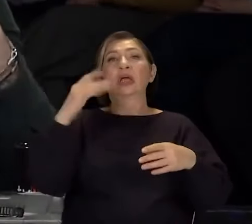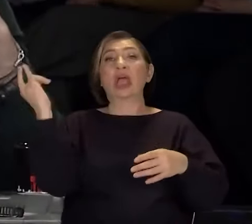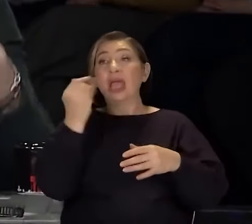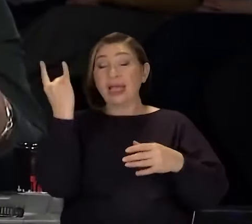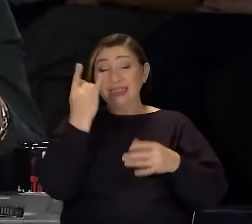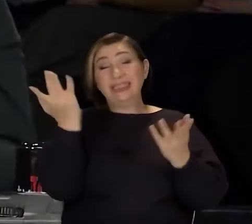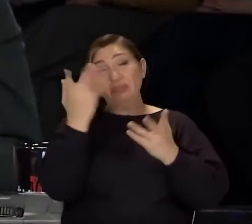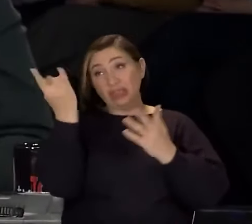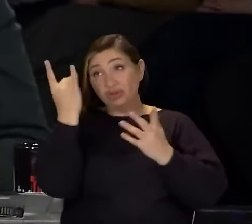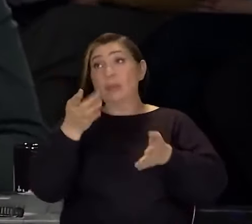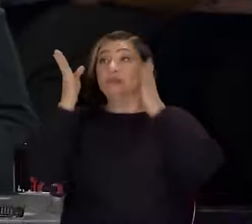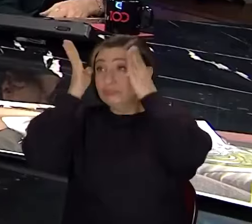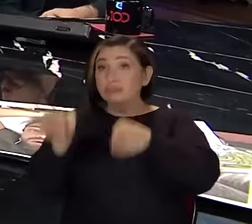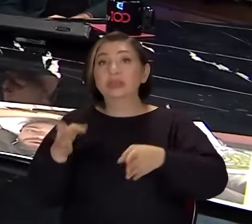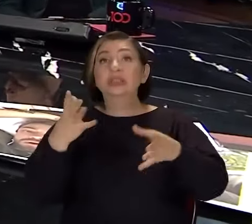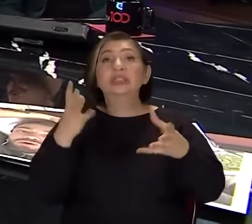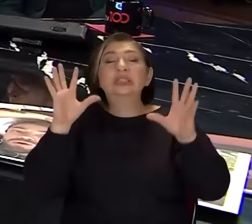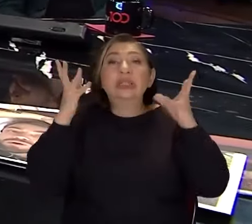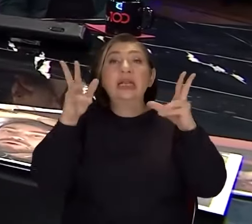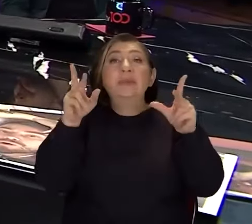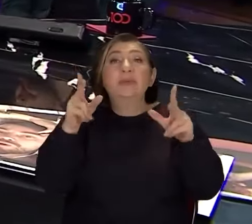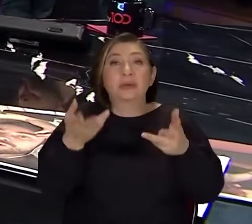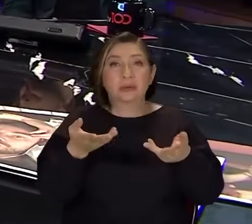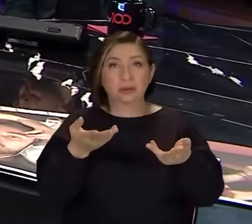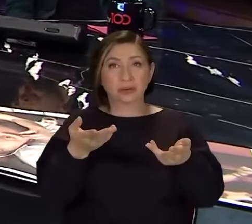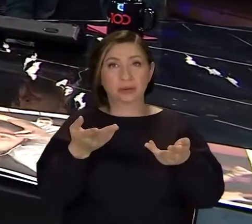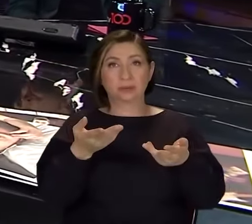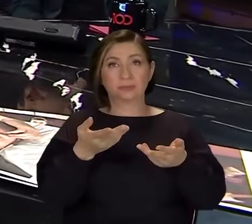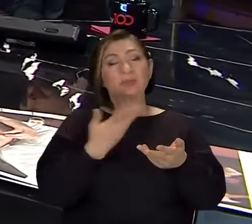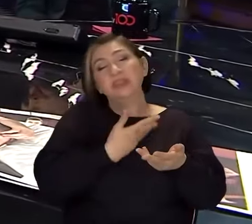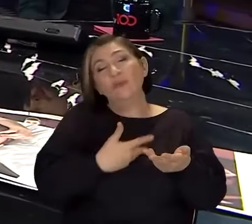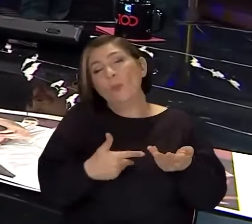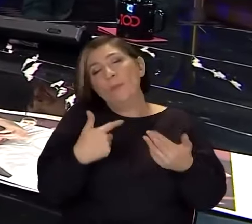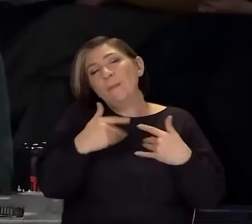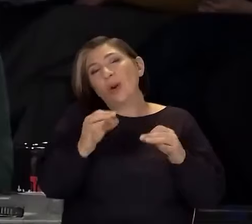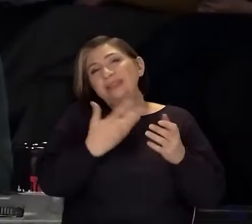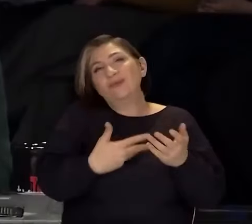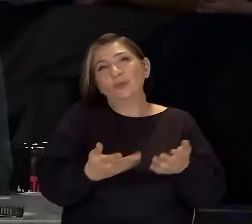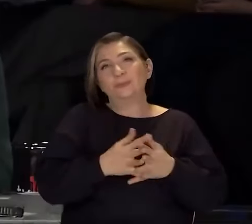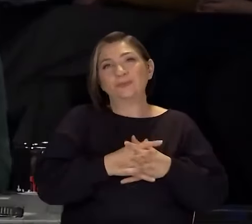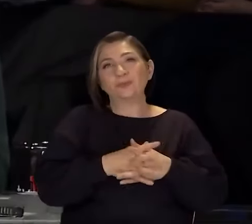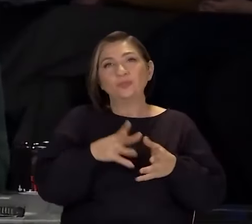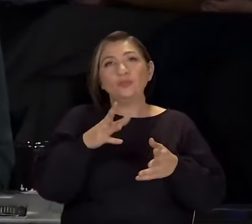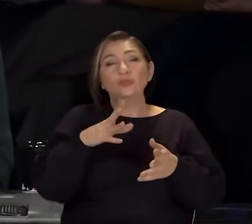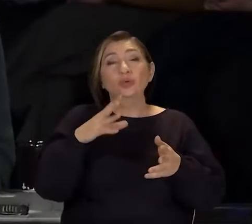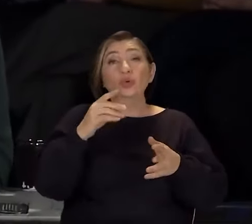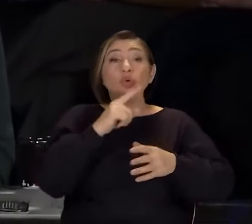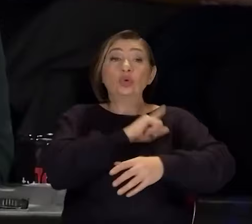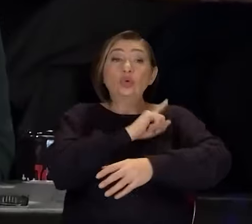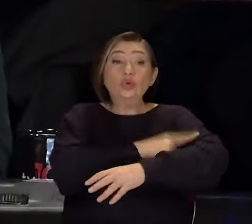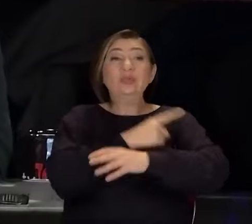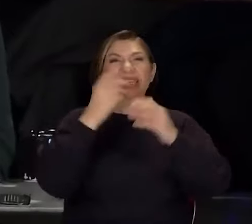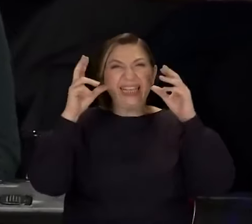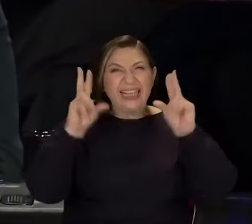çalışırım. Böyle gerçekten hırpalarım yani kendimi. Seviyorum yani o hani sonuna kadar gitmek. Gücümün